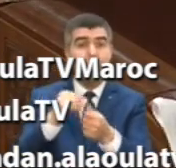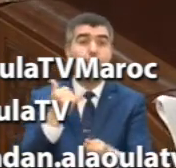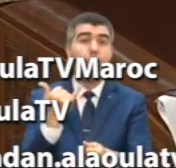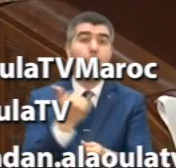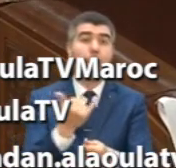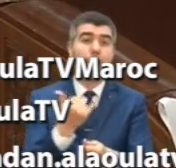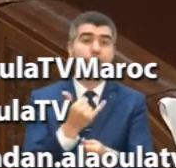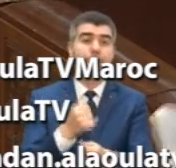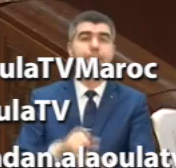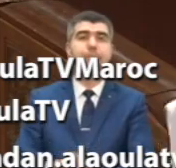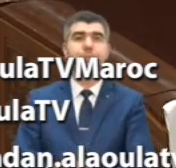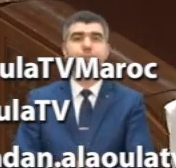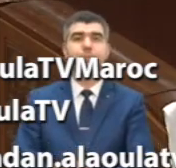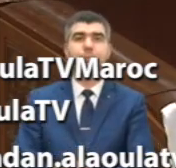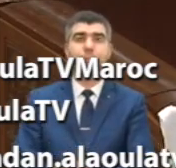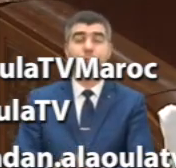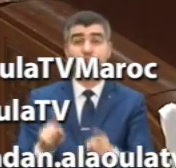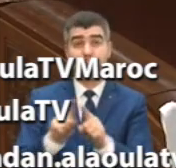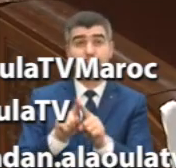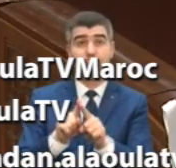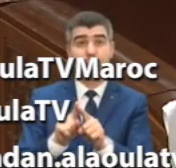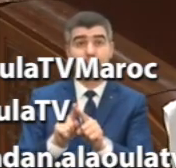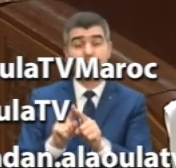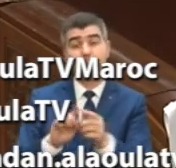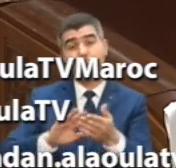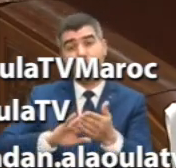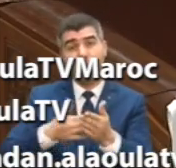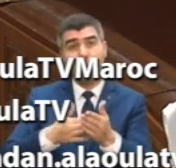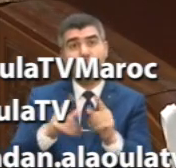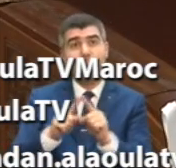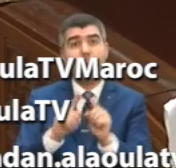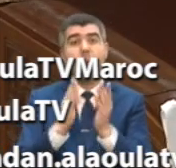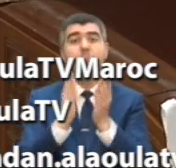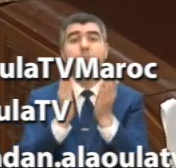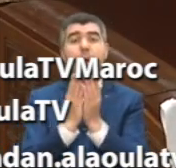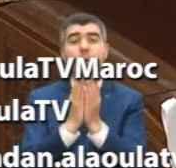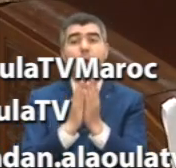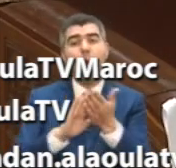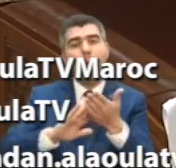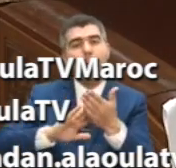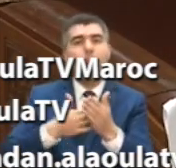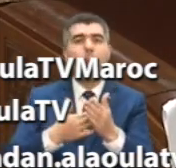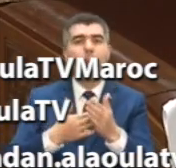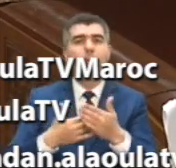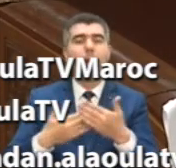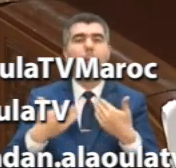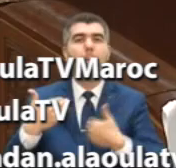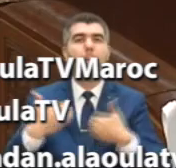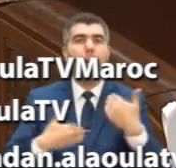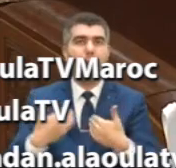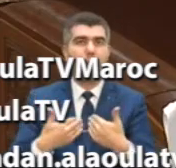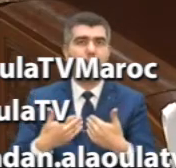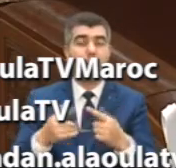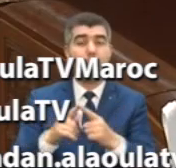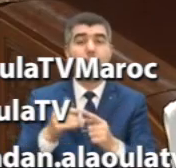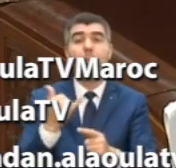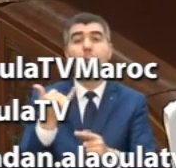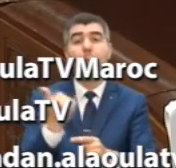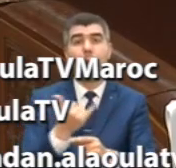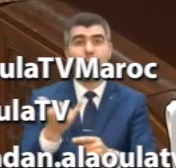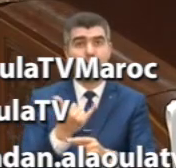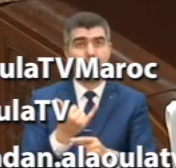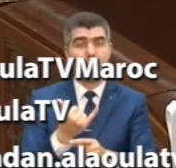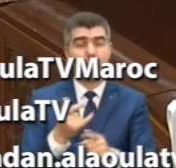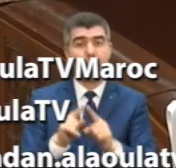ديالو، لأنه مكننا أولا باش نغطيو الحاجة في التمدرس ديال جميع الأطفال في وضعية إعاقة، وهذا شيء مهم، لأن احنا